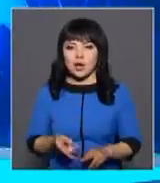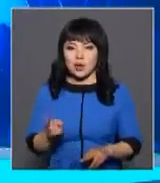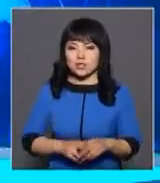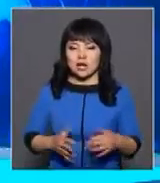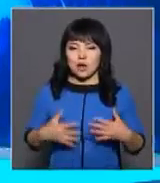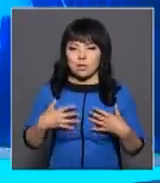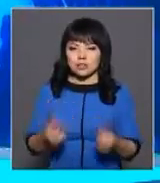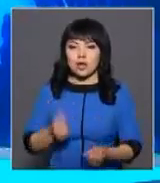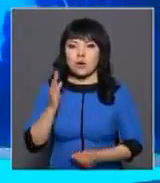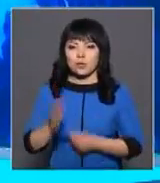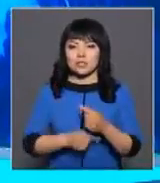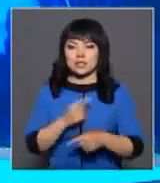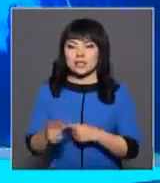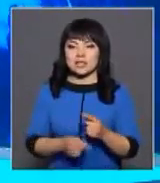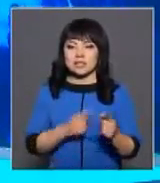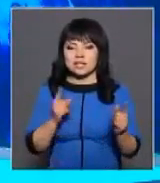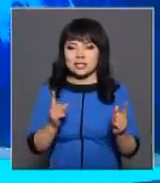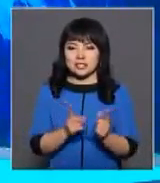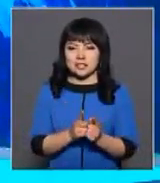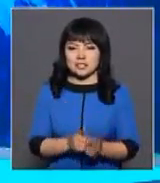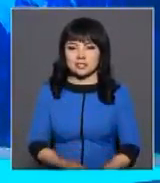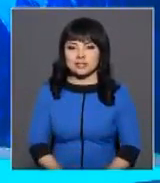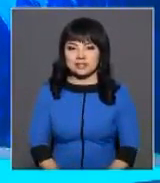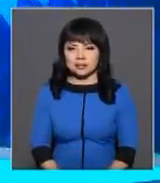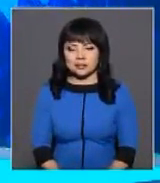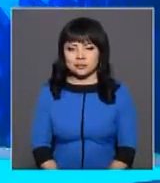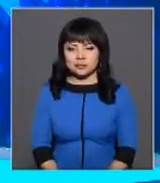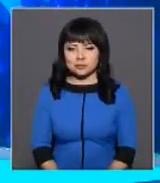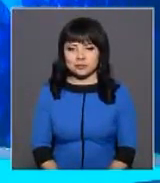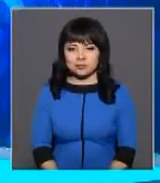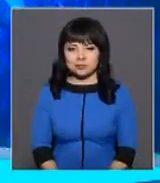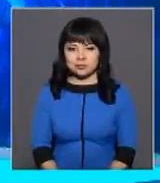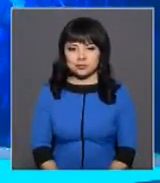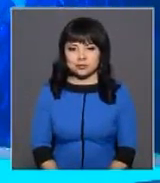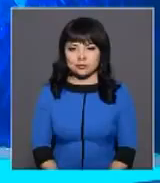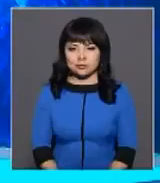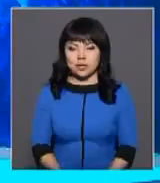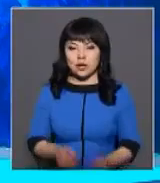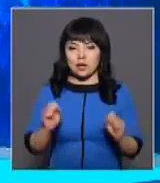Әзірге осы естеріңізге тағы да салып өтейін. Жаңалықтарымыздың барлық нұсқаларын